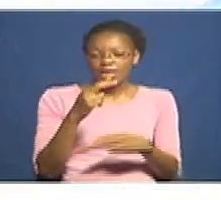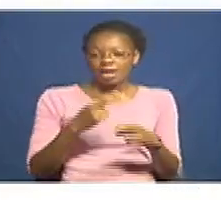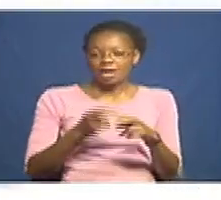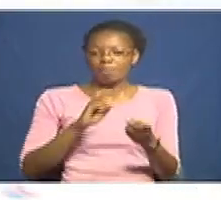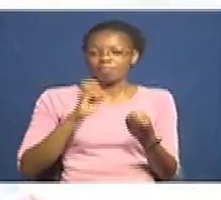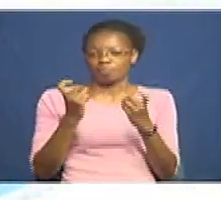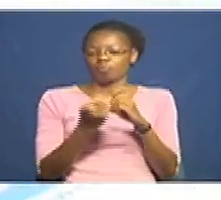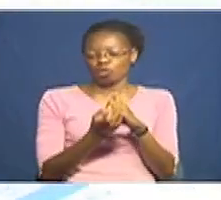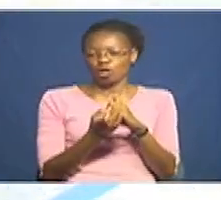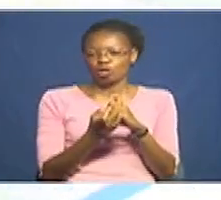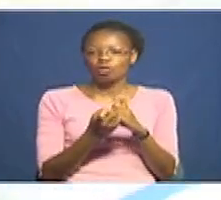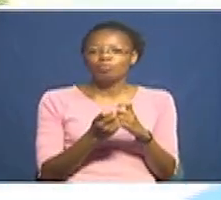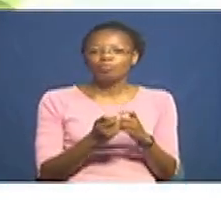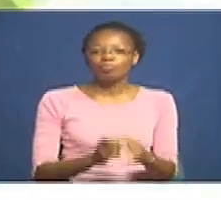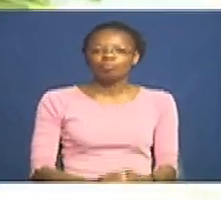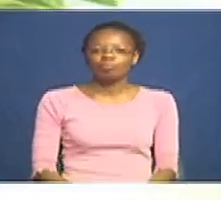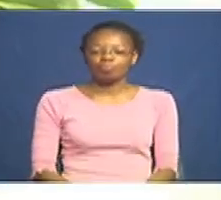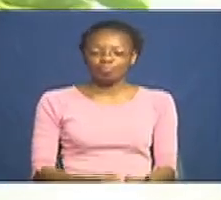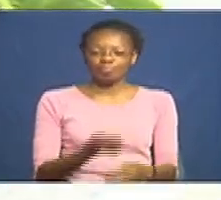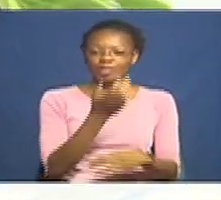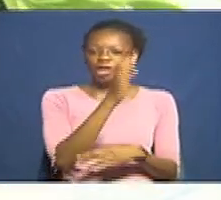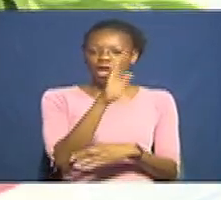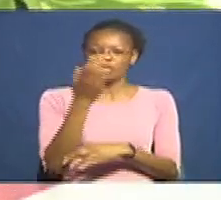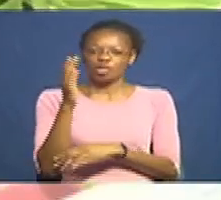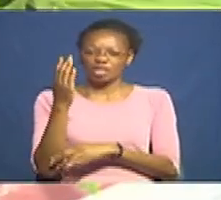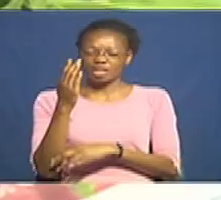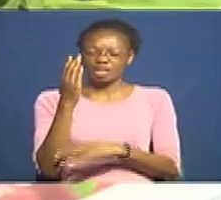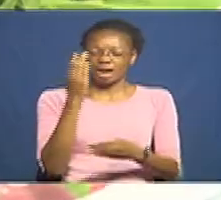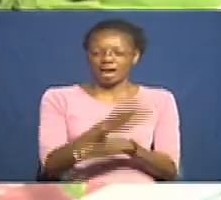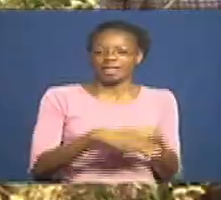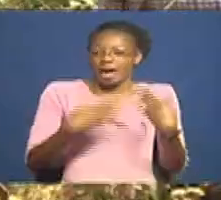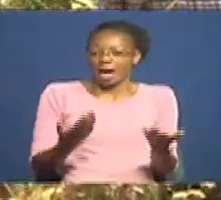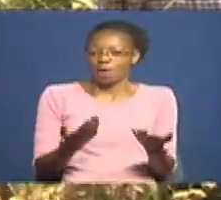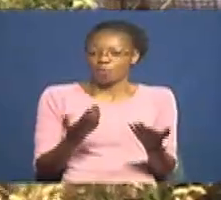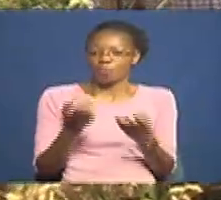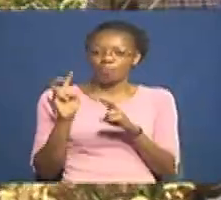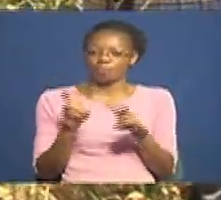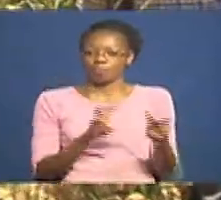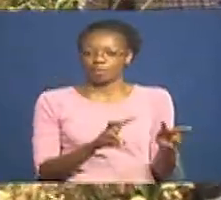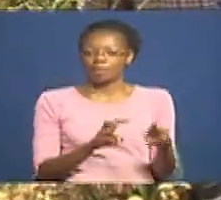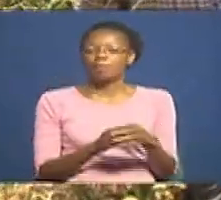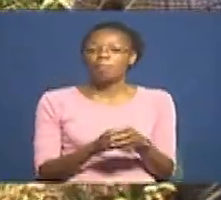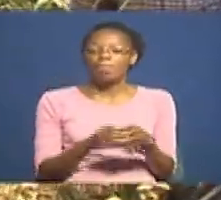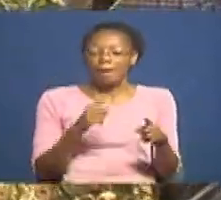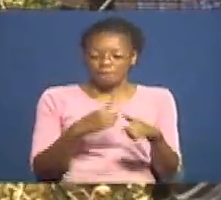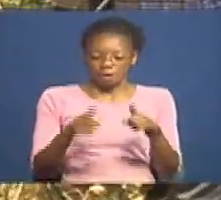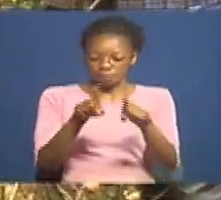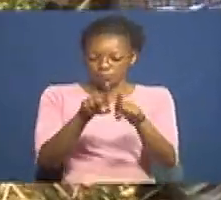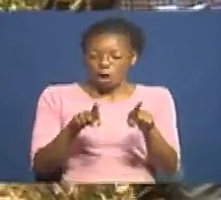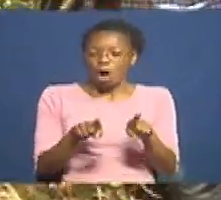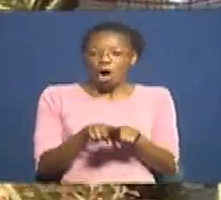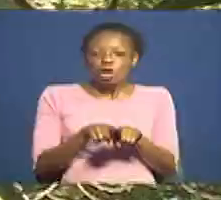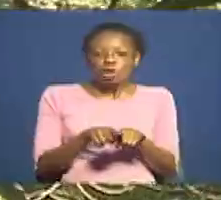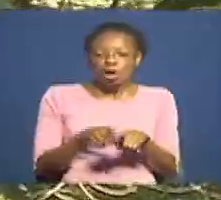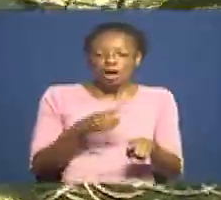Mbali na hivi, lazima pia wenyeji wahusishwe katika kuratibu mti. Lazima waulizwe jinsi wanavyouita